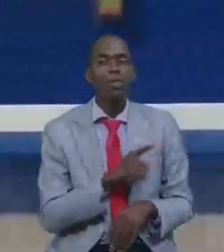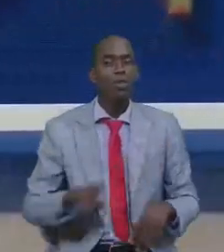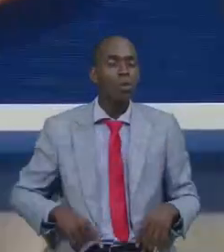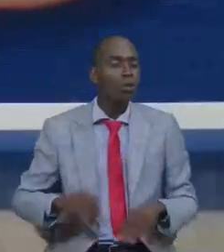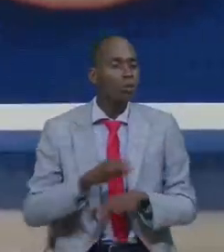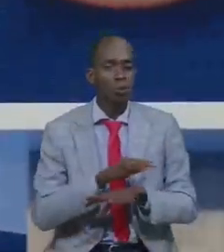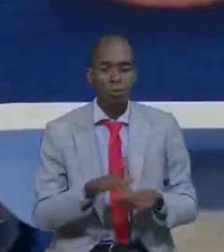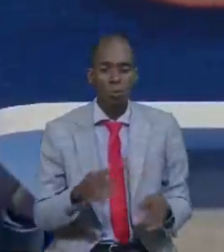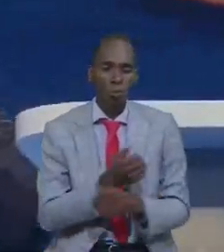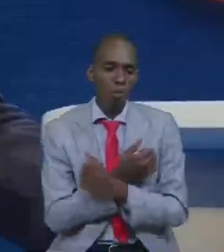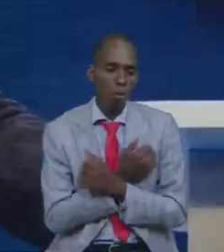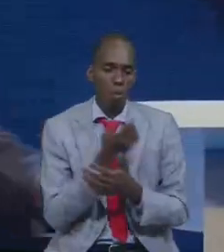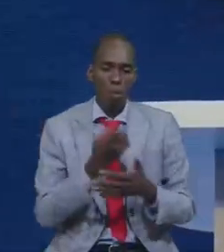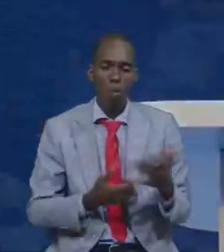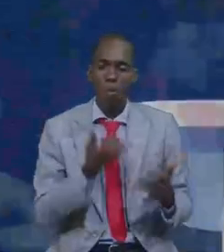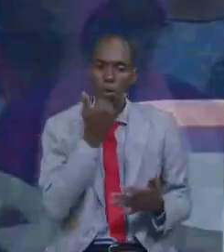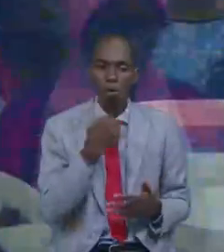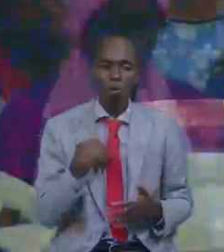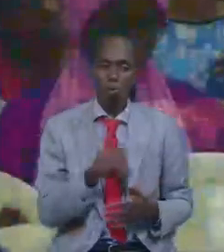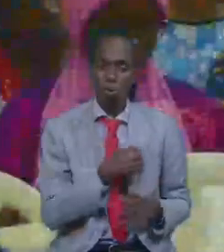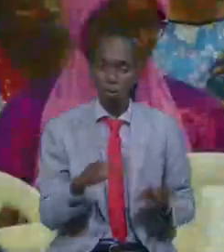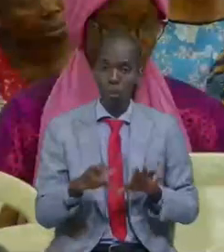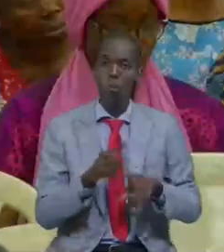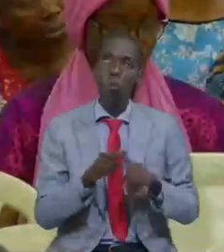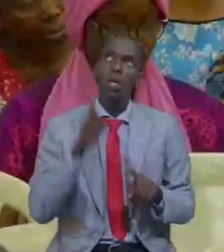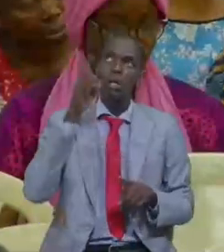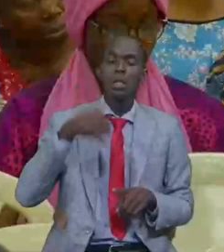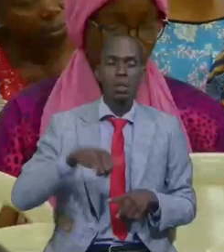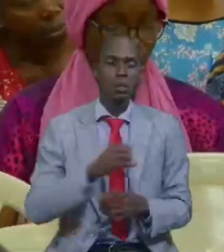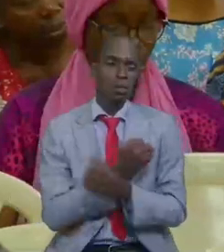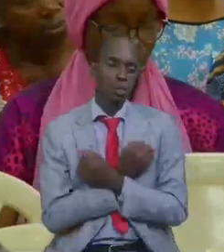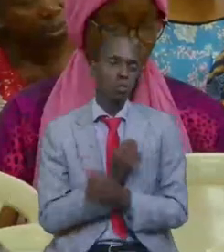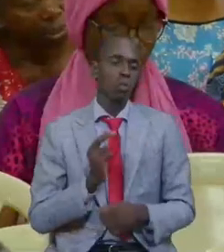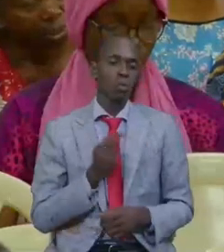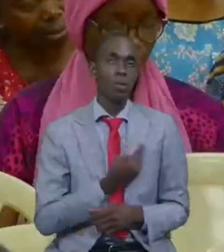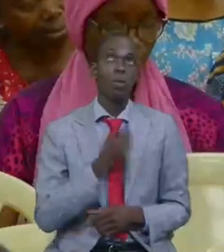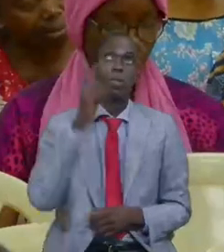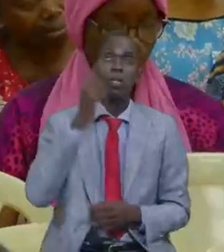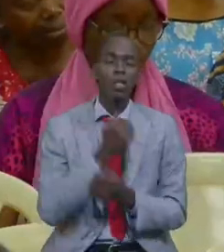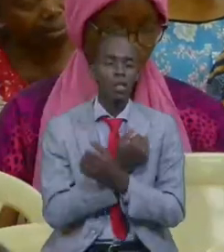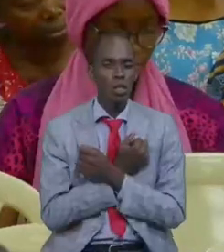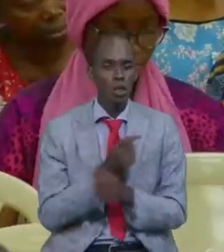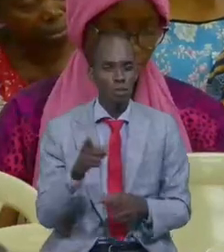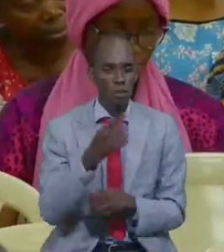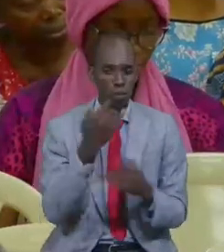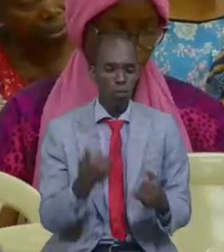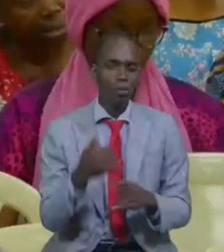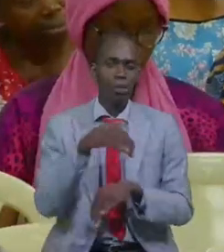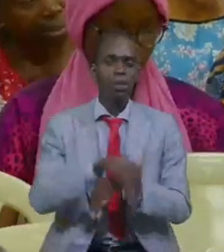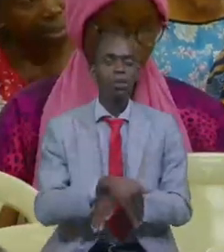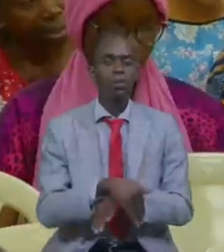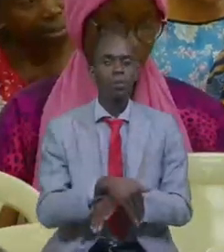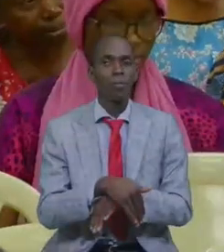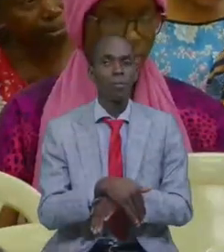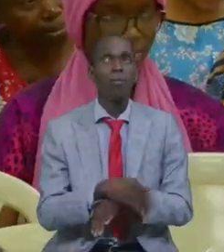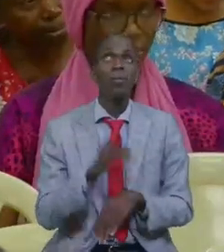ce que nous avons fait, mais il nous aime. Dieu t'aime ce soir. J'ai dit, le Seigneur t'aime ce soir.